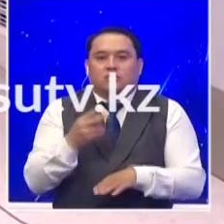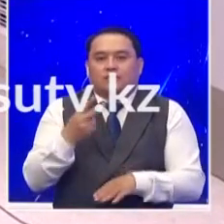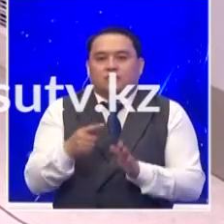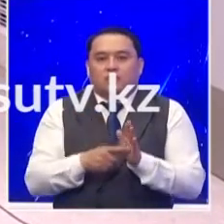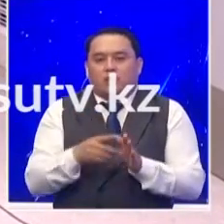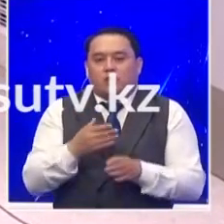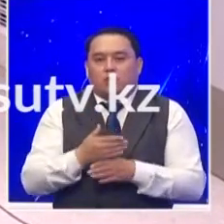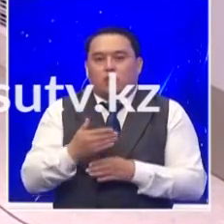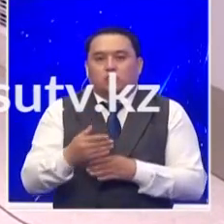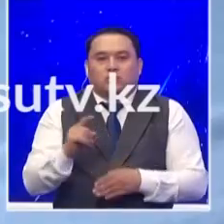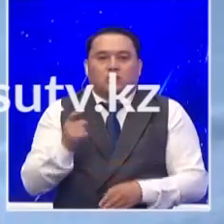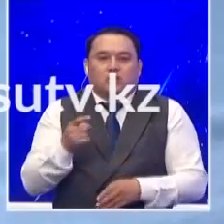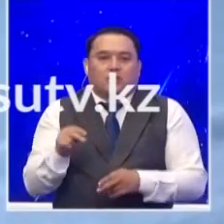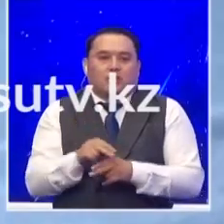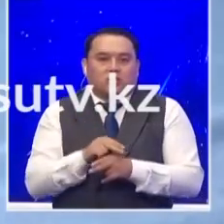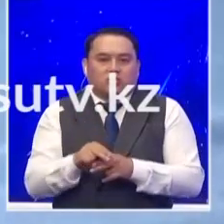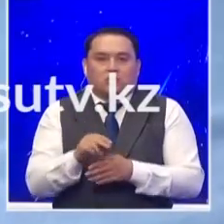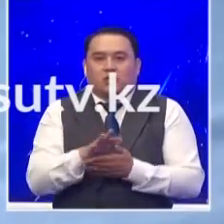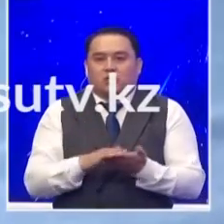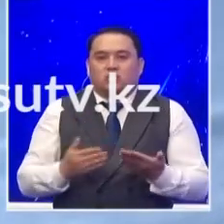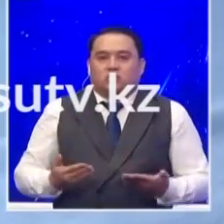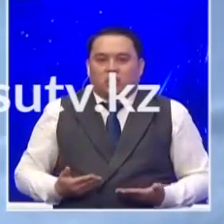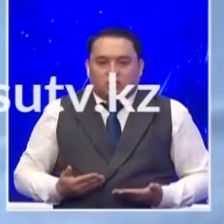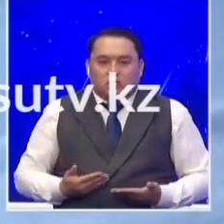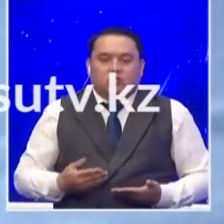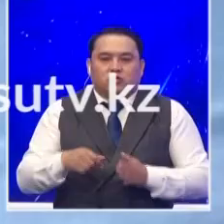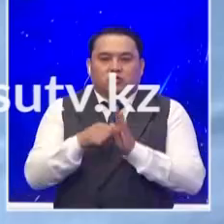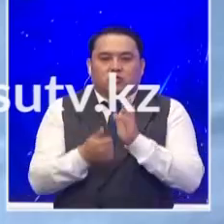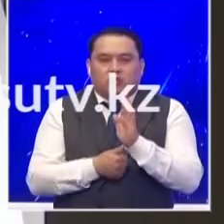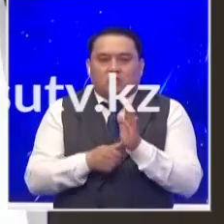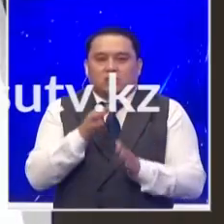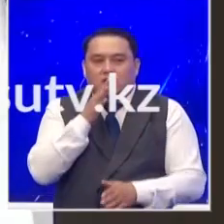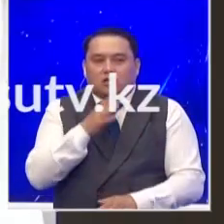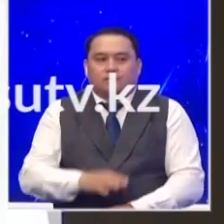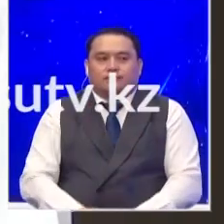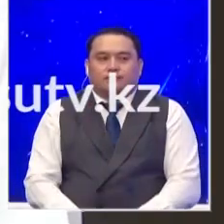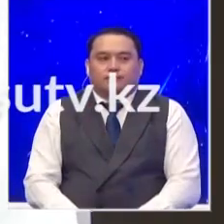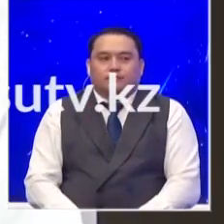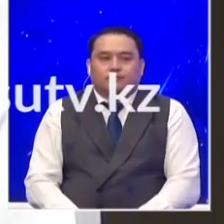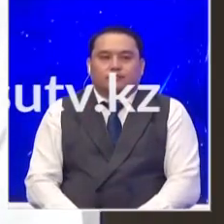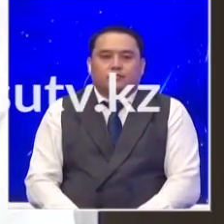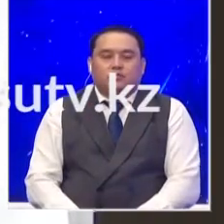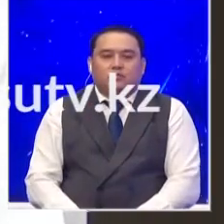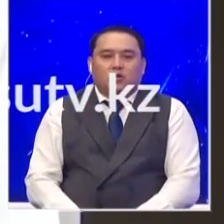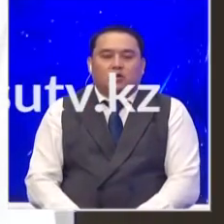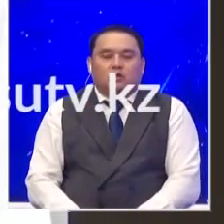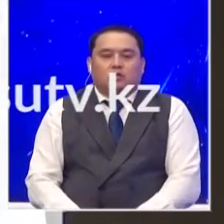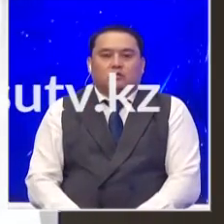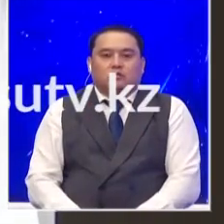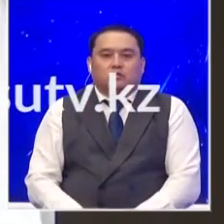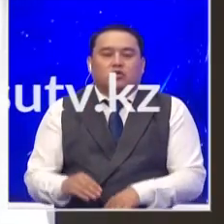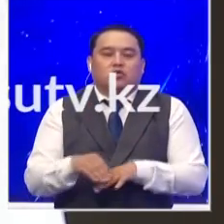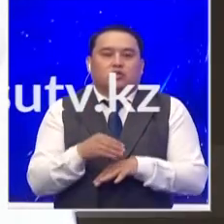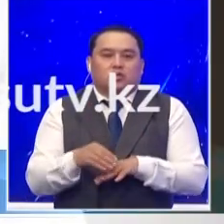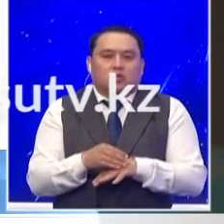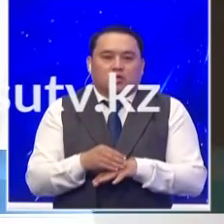лет после химиоэмболизации, продолжает жить вот уже 16 лет. Он женился, у него 3 детей. И это